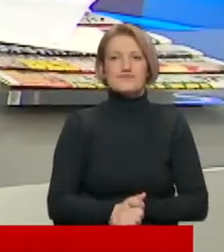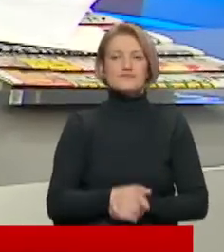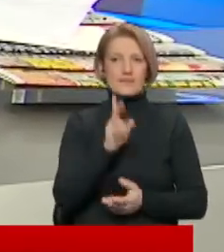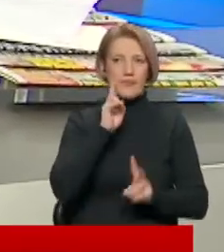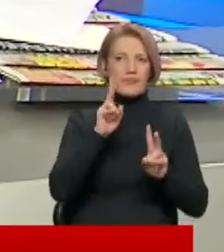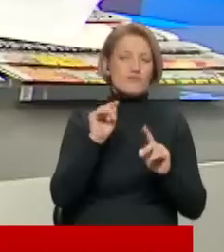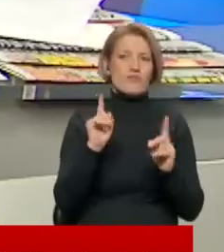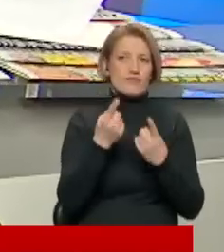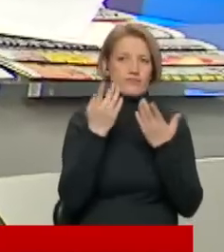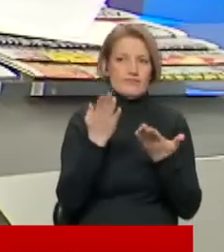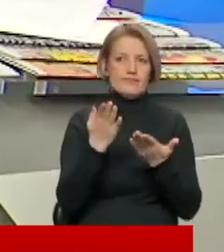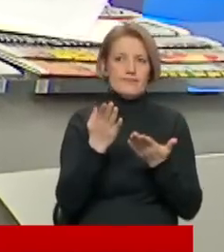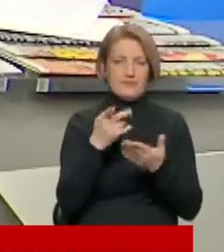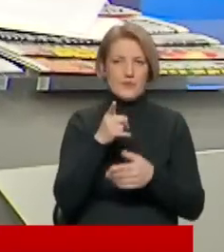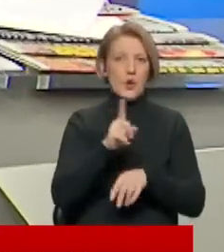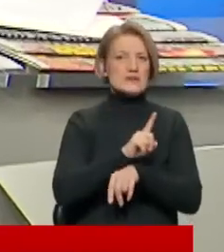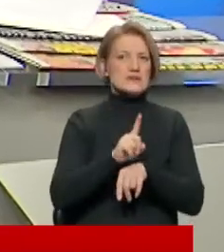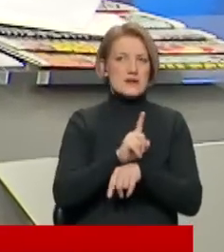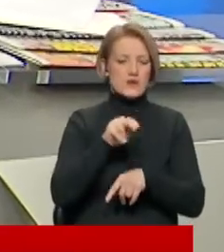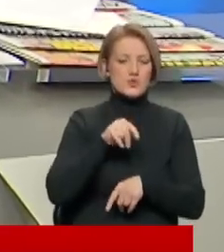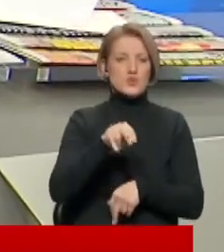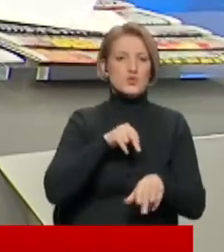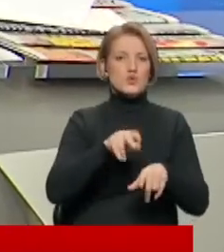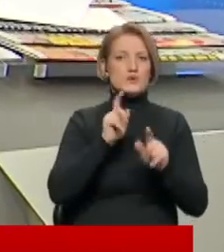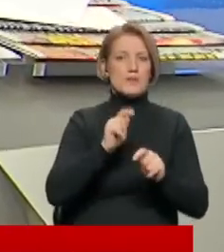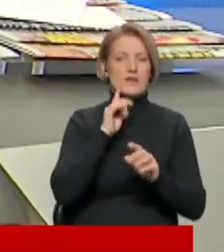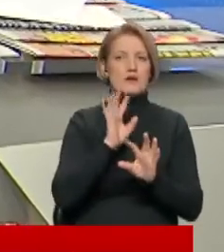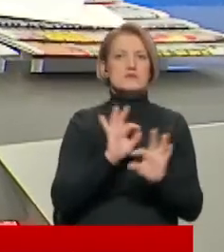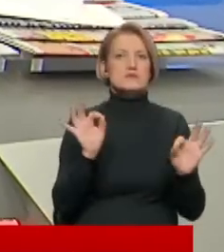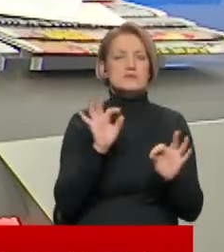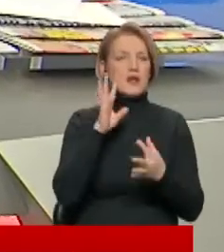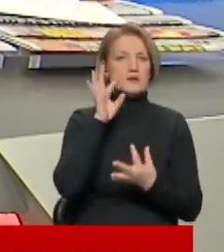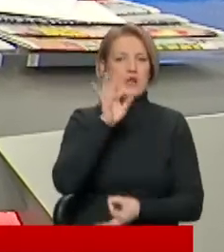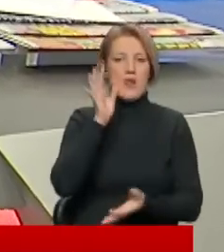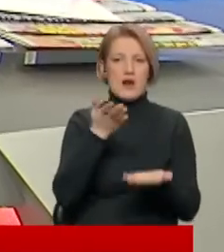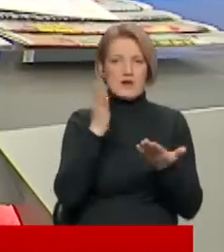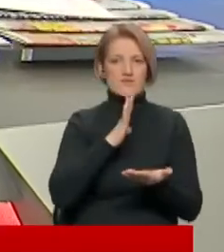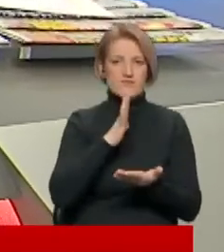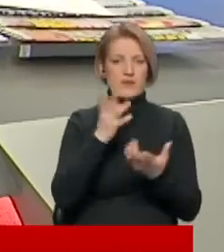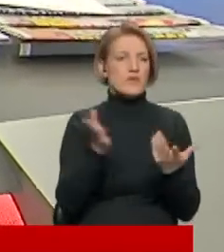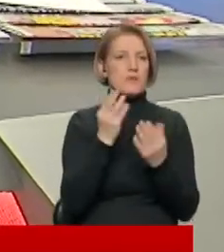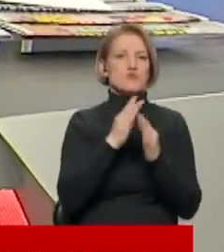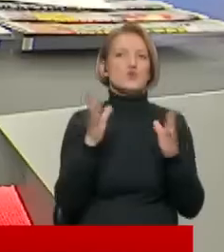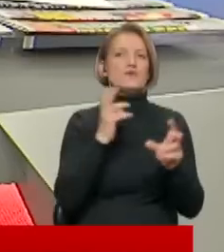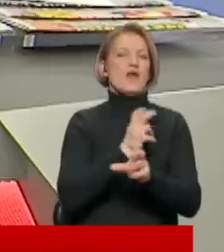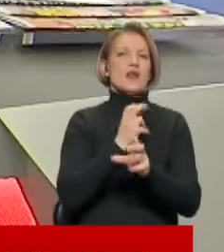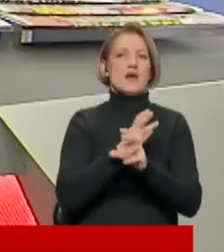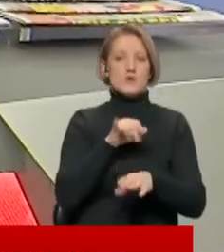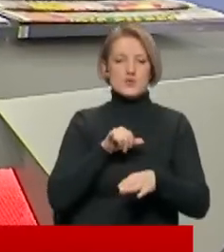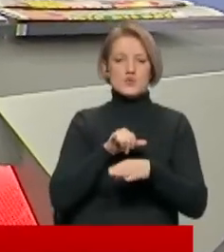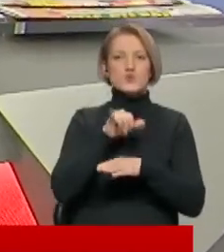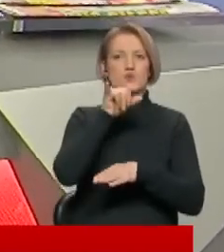yani görüntüler çok enteresan ve plajda o sırada yürüyüş yapan insanlar var yani daha büyük bir felaketin eşiğinden dönülüyor adeta yani